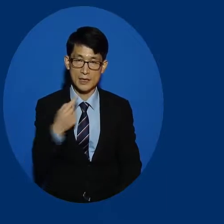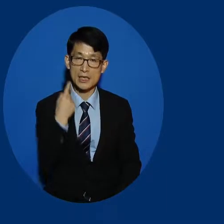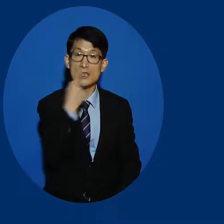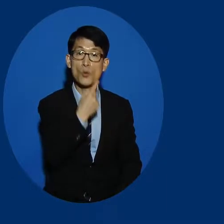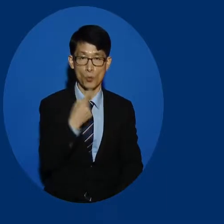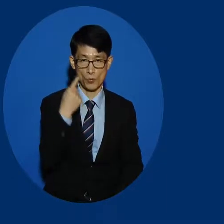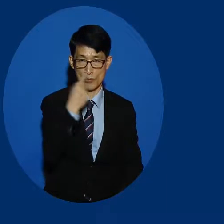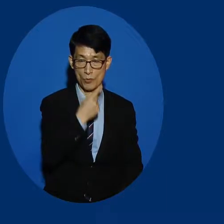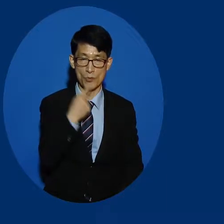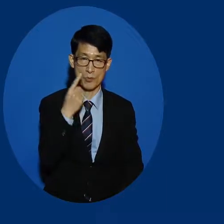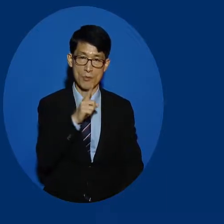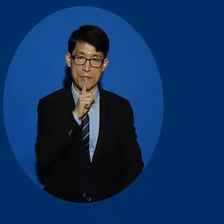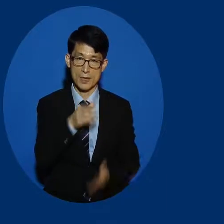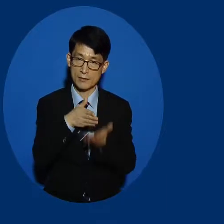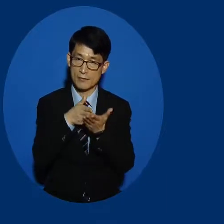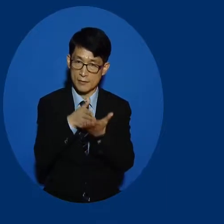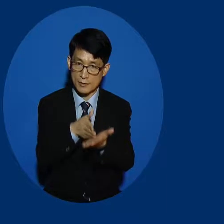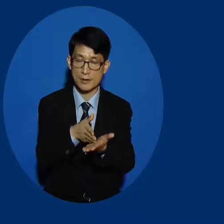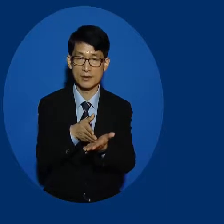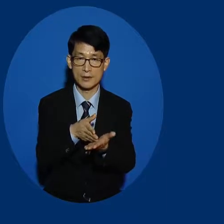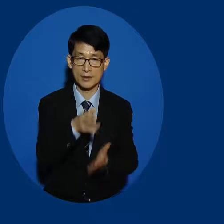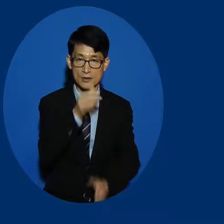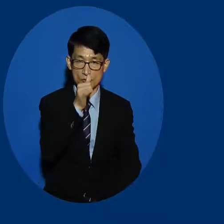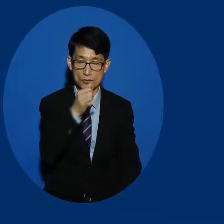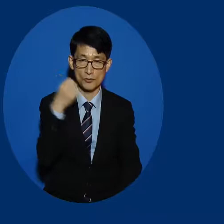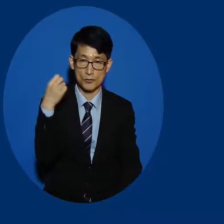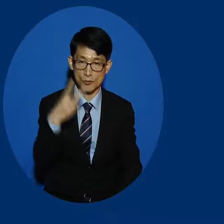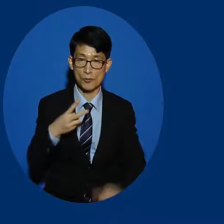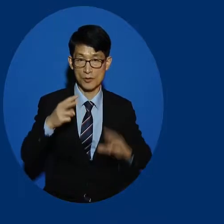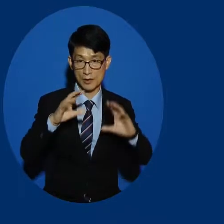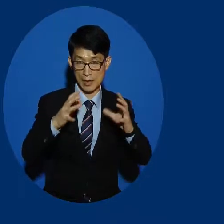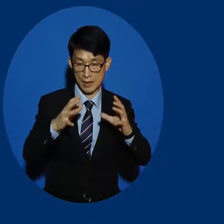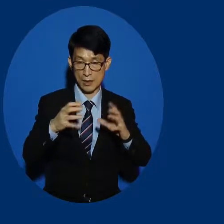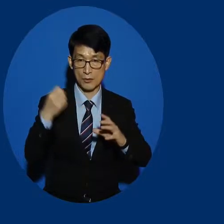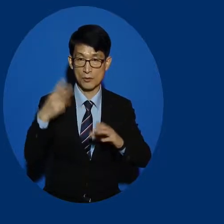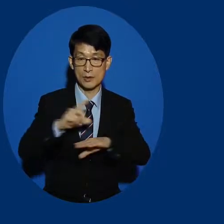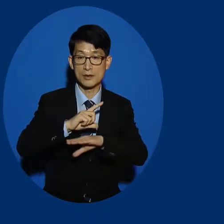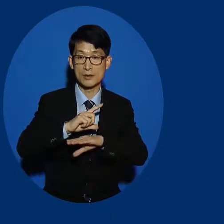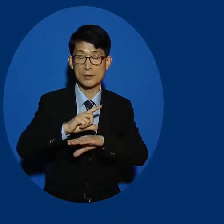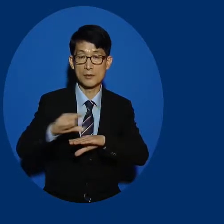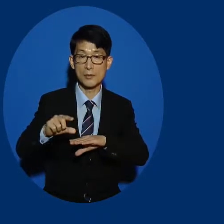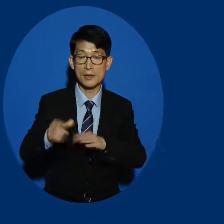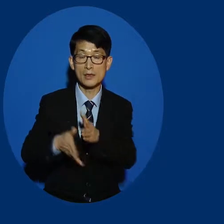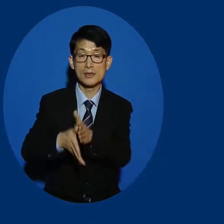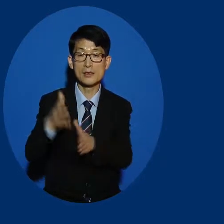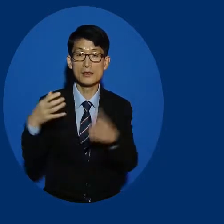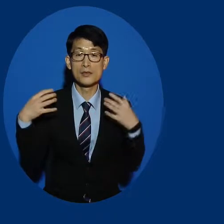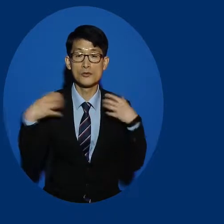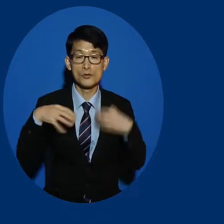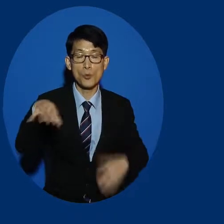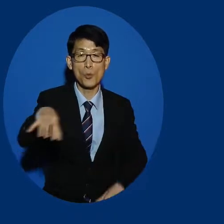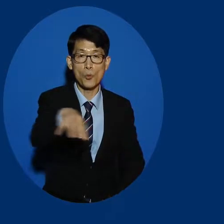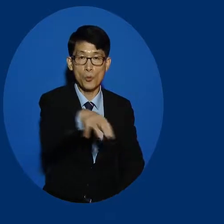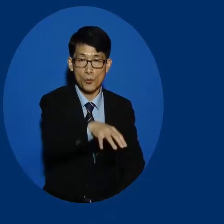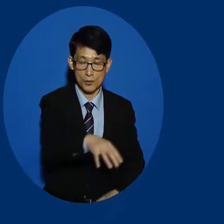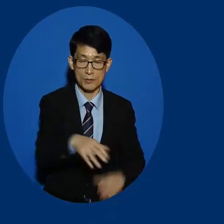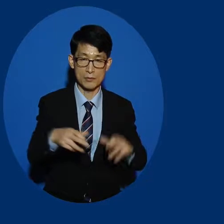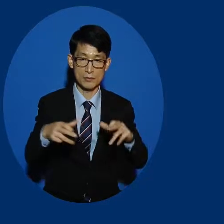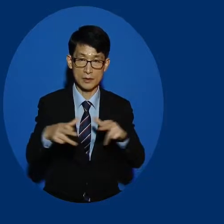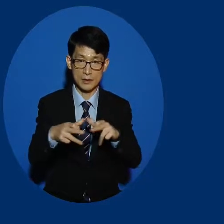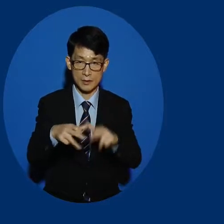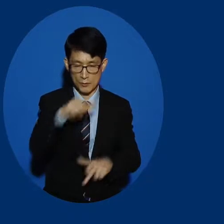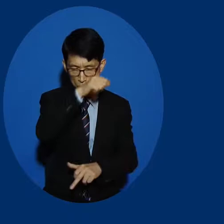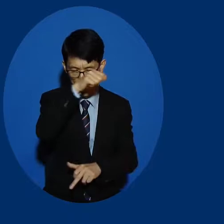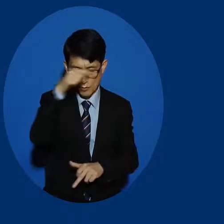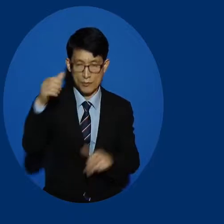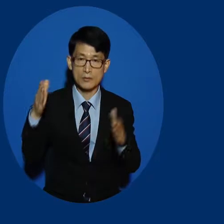이론들이 제기가 되고, 국가나 지자체 차원에서도 장애인 평생교육과 관련된 여러